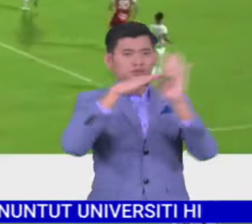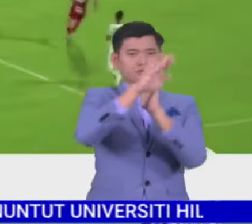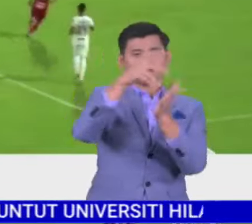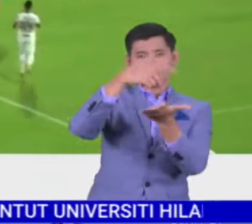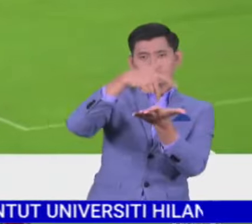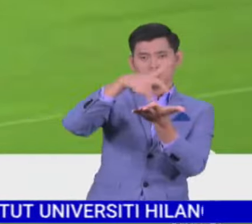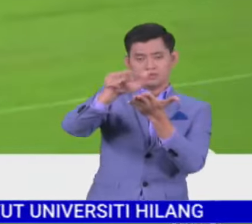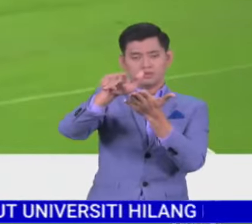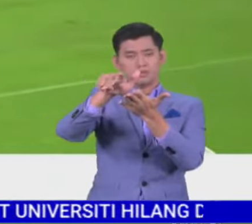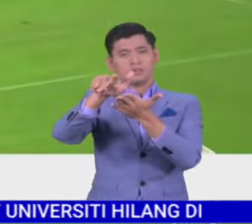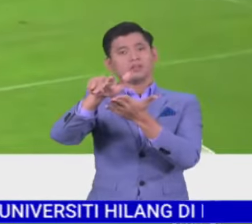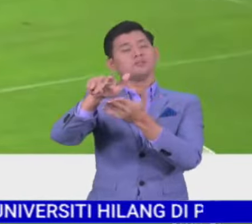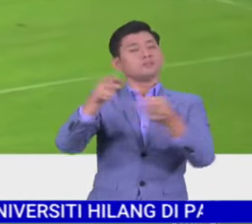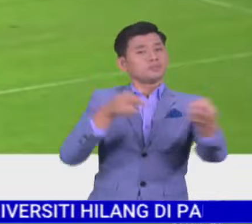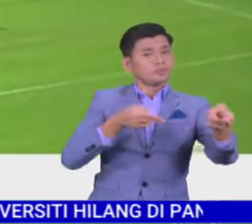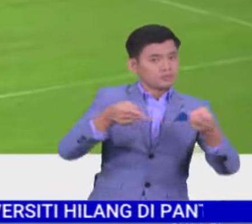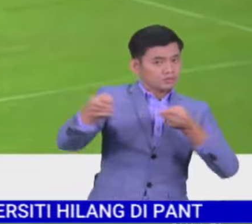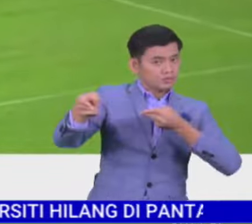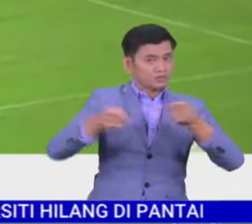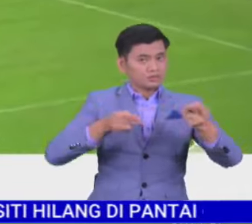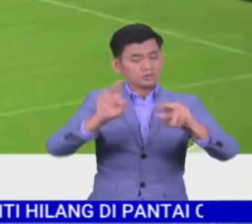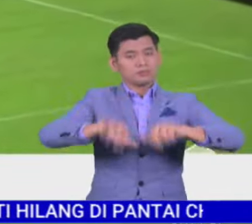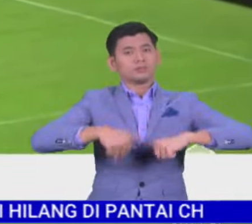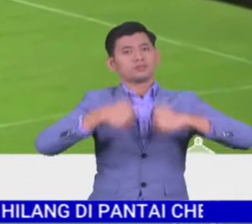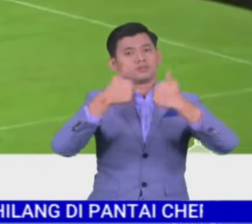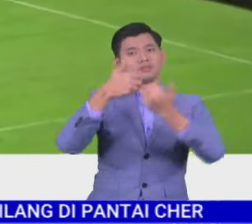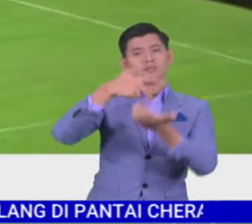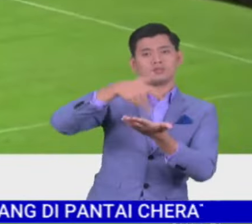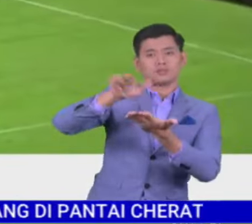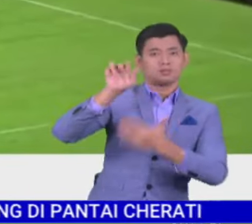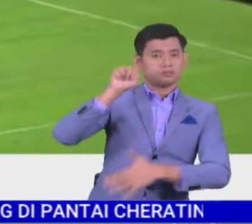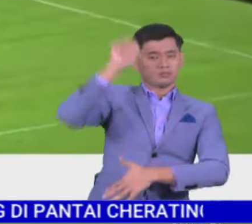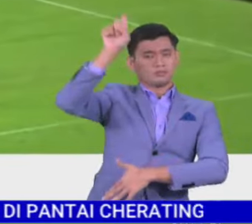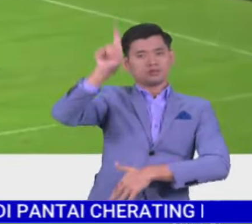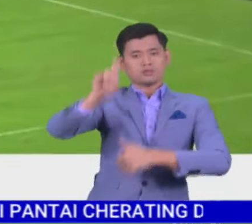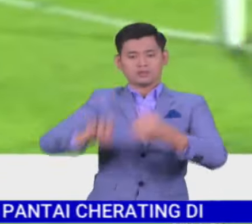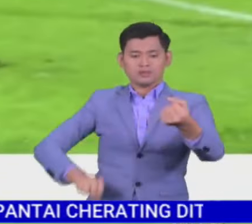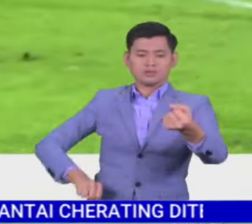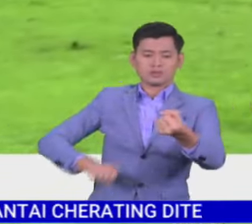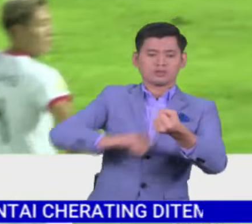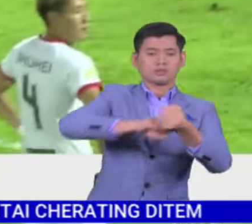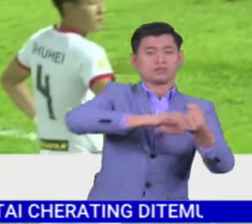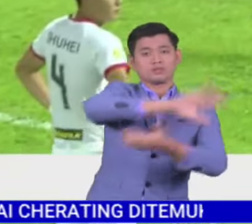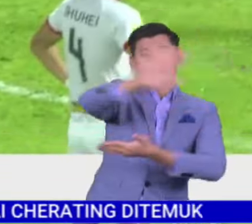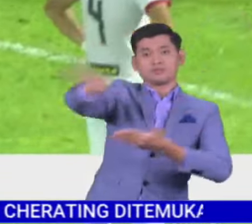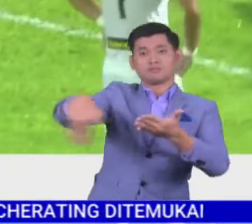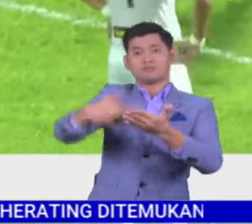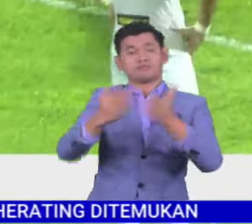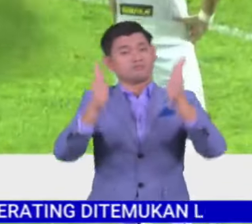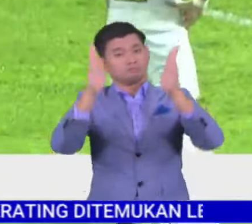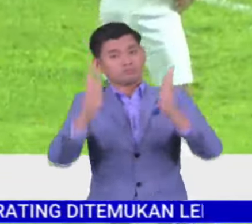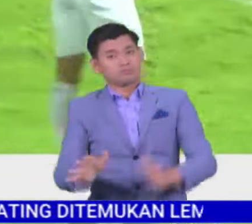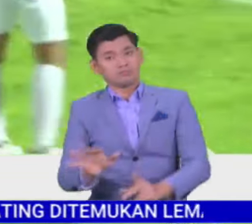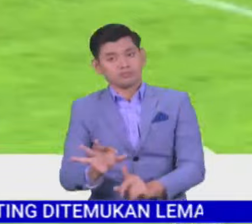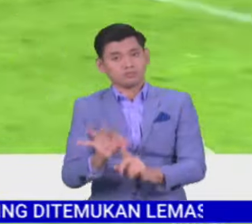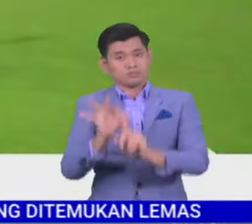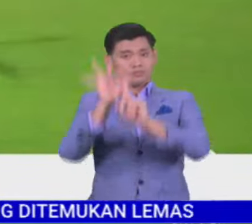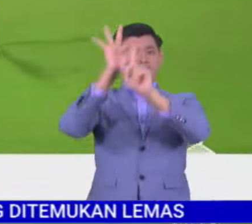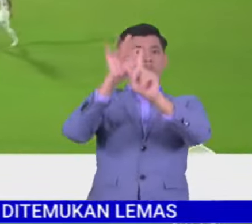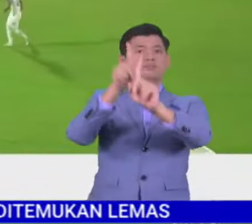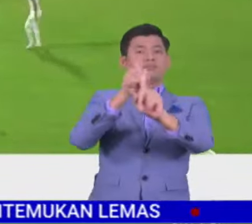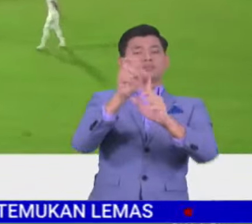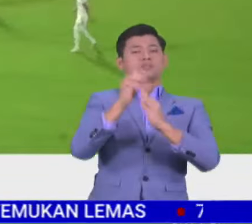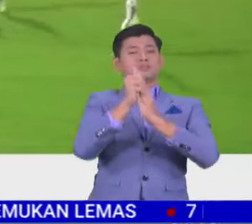jelasnya mengurus badan induk bola siapa khususnya sahabat FC memerlukan sokongan serta dukungan semua PH terutamanya daripada bendera utama